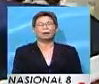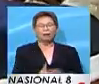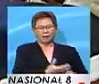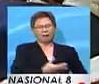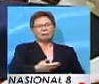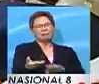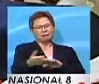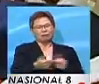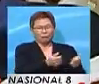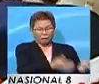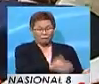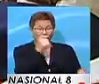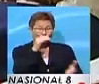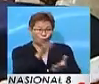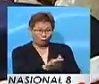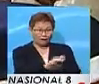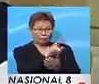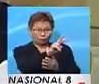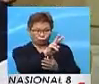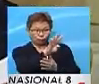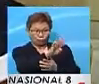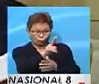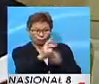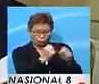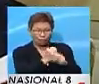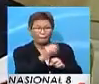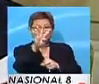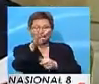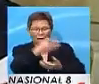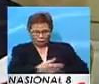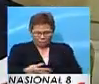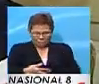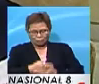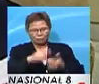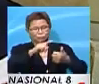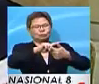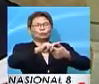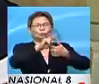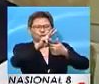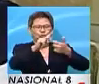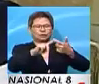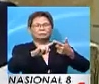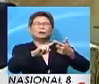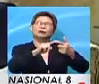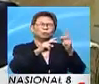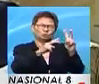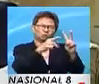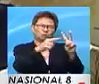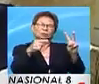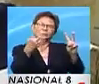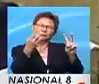seorang isteri S usha 42 tahun dan empat anak berusia 2 hingga 12